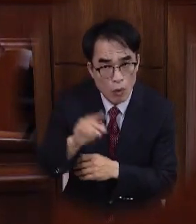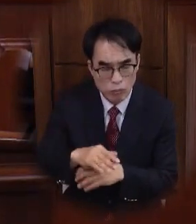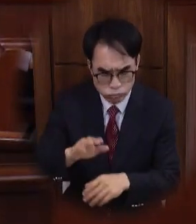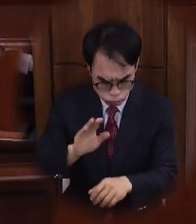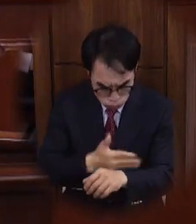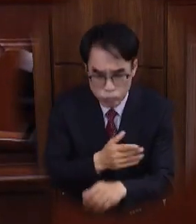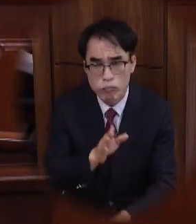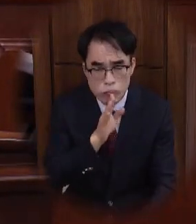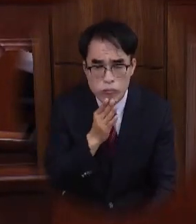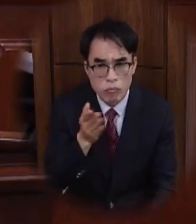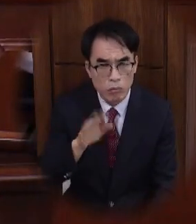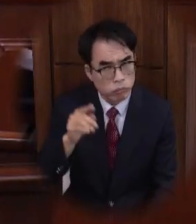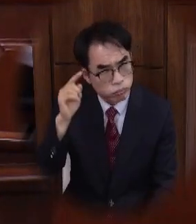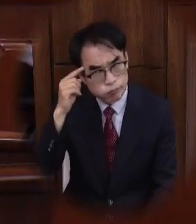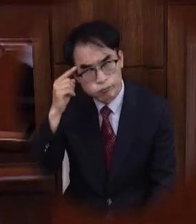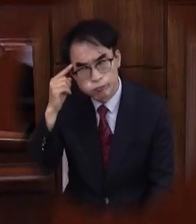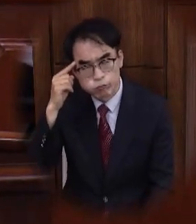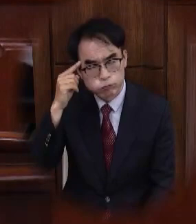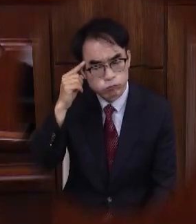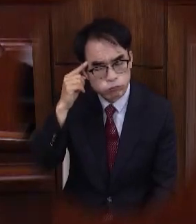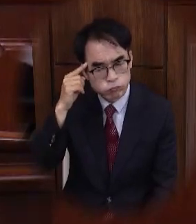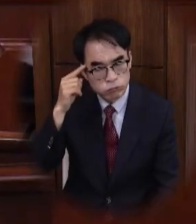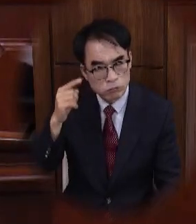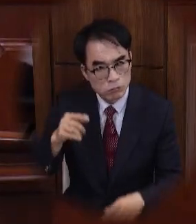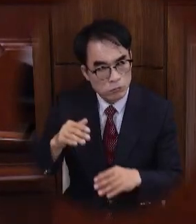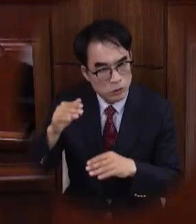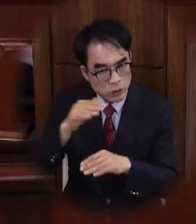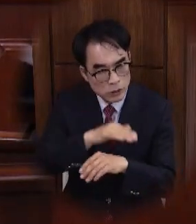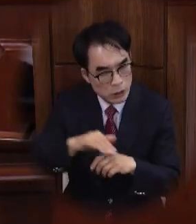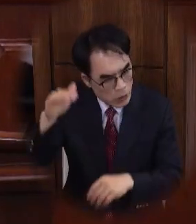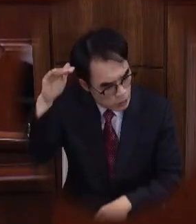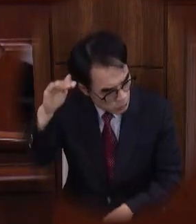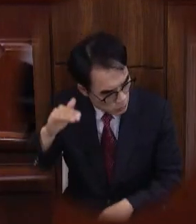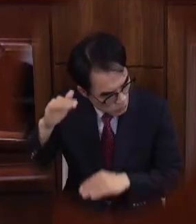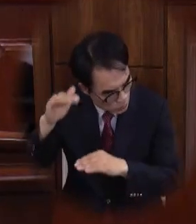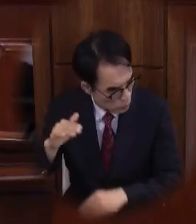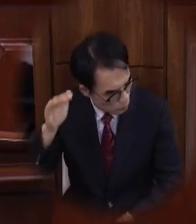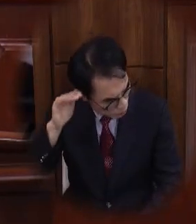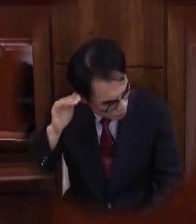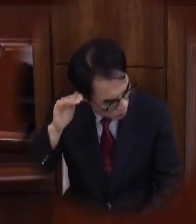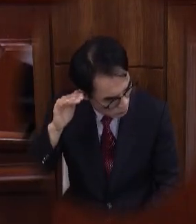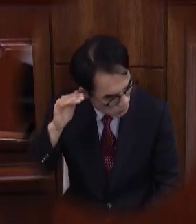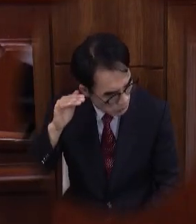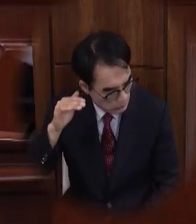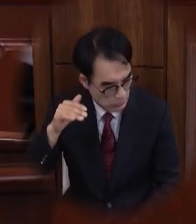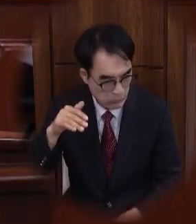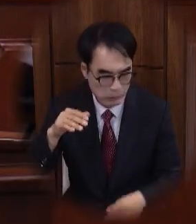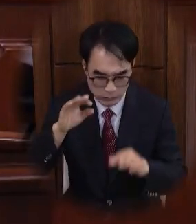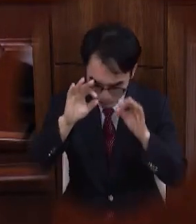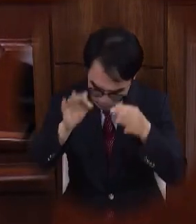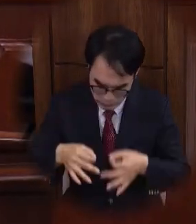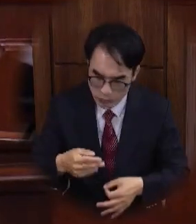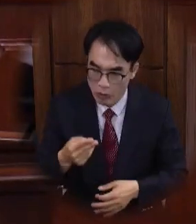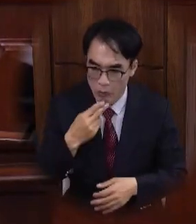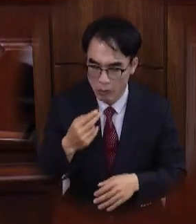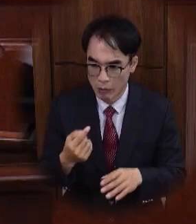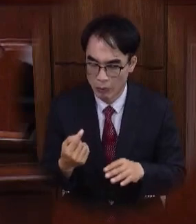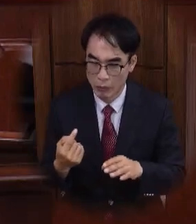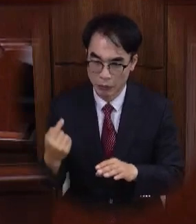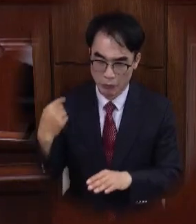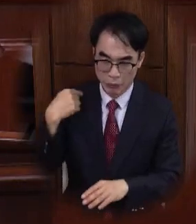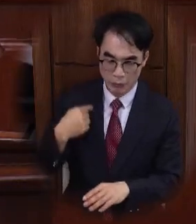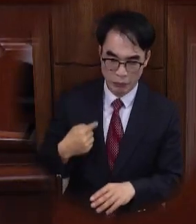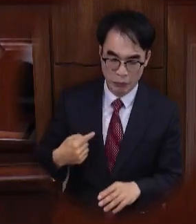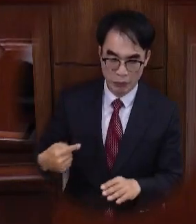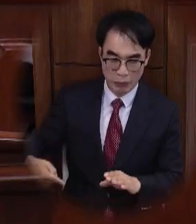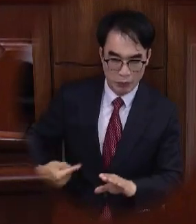무슨 생각에서인지 경청을 통한 반성과 사과의 자세가 전혀 안 되었고 뒤에서 모사를 통해 상황을